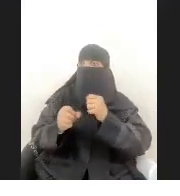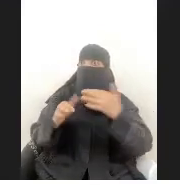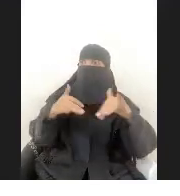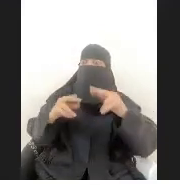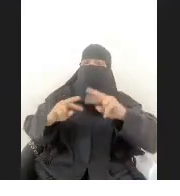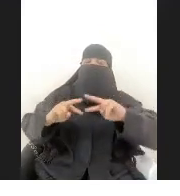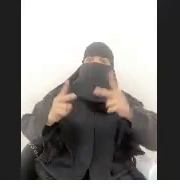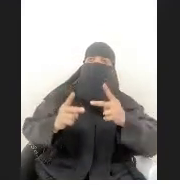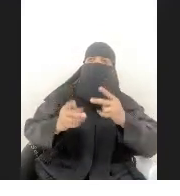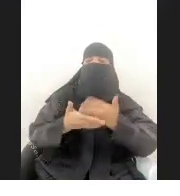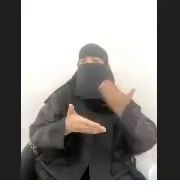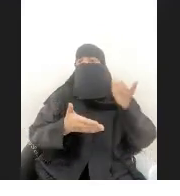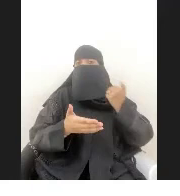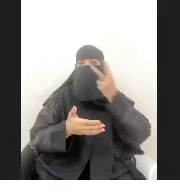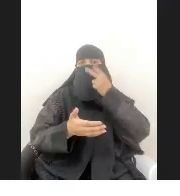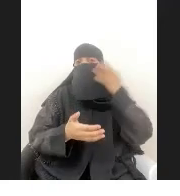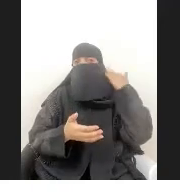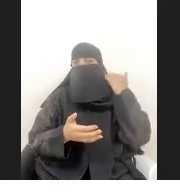الماضي؟